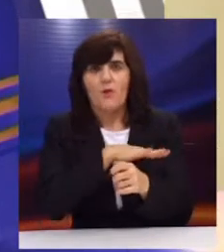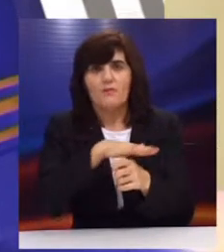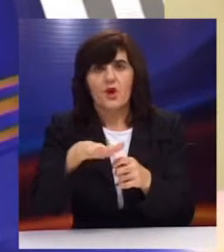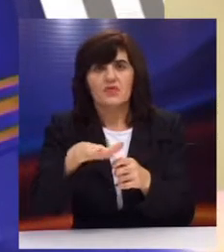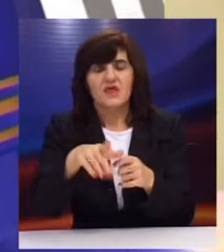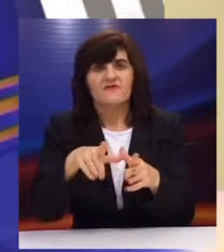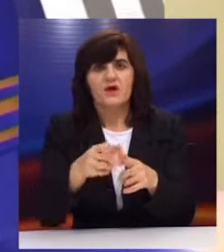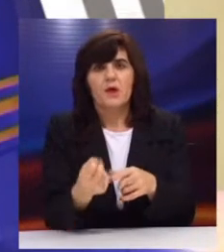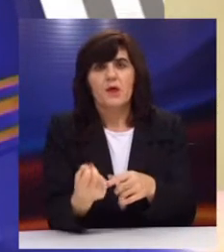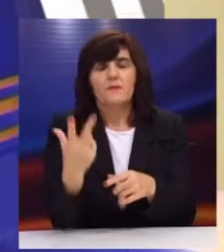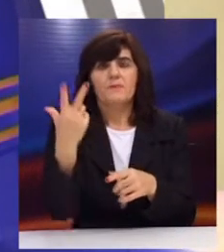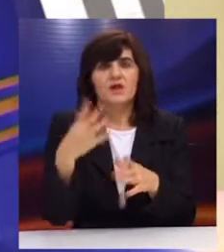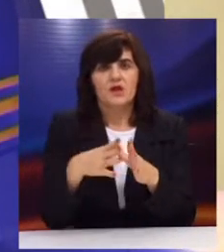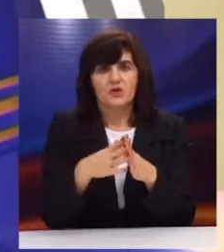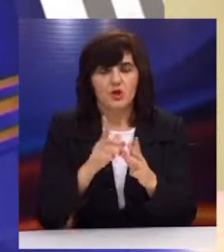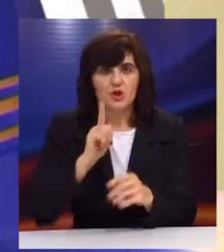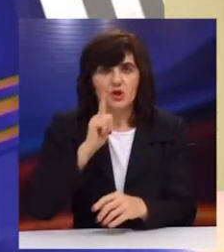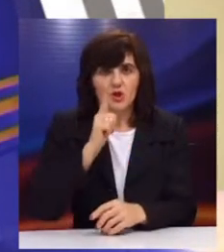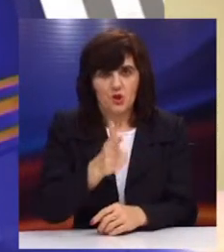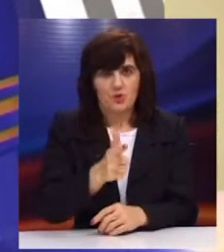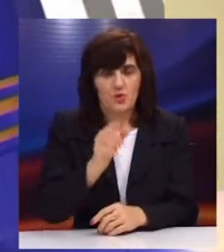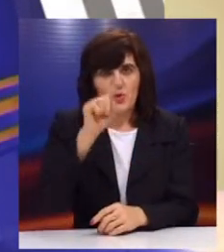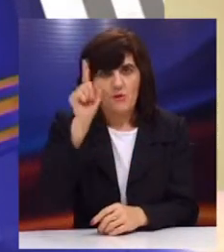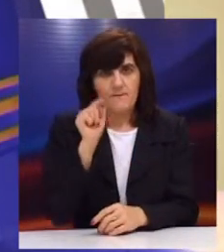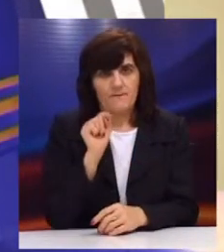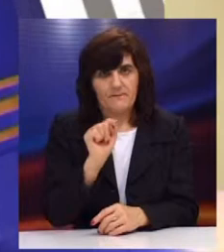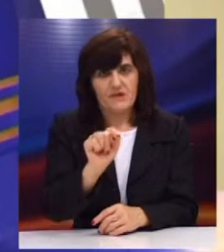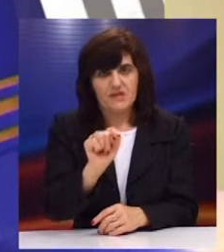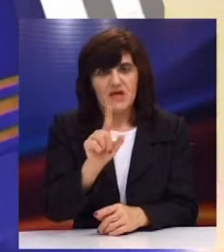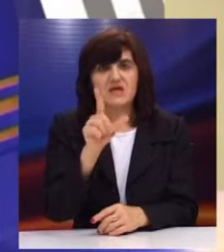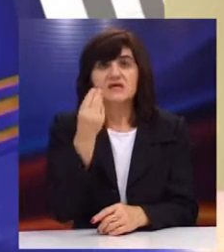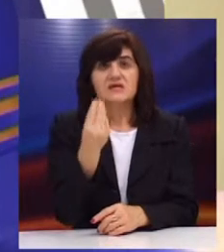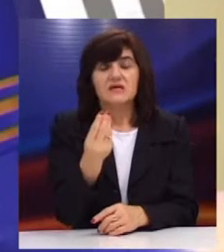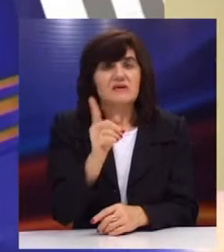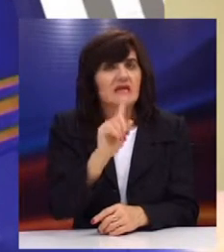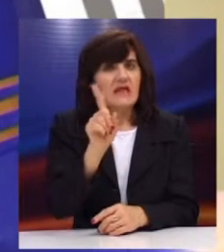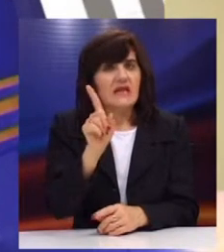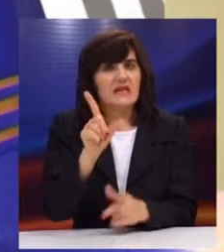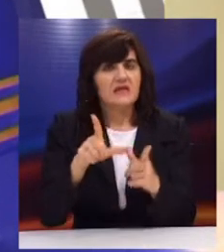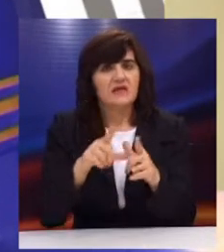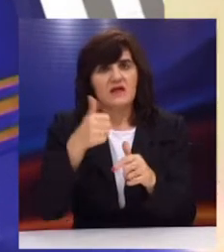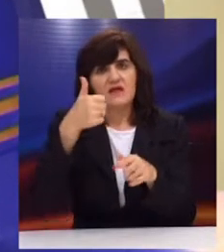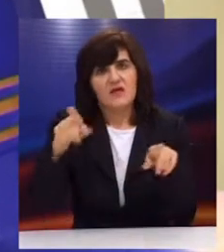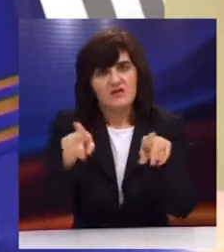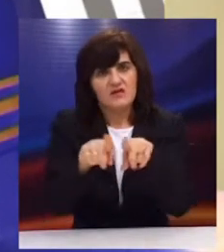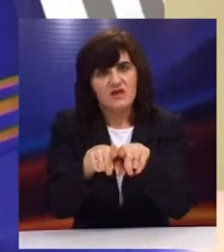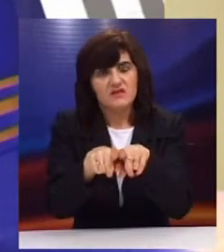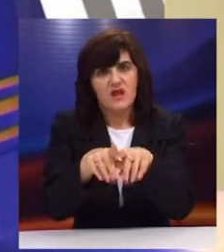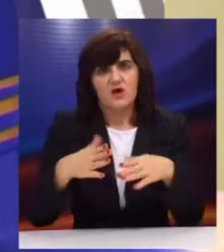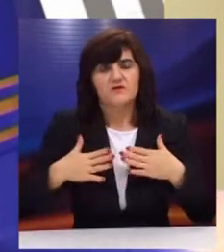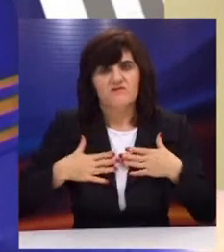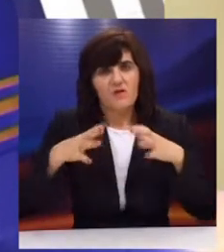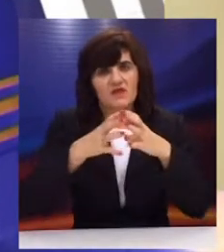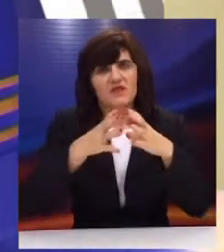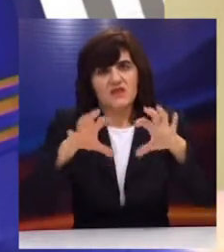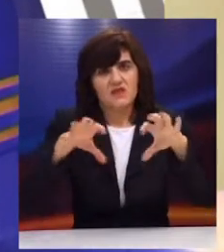protivprirodno postavljanje stvari. Drugo pitanje koje je izuzetno važno je, Srbija nije identična i jednaka u svim svojim